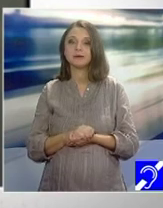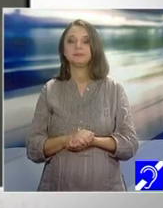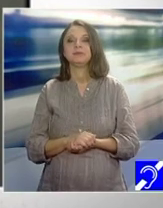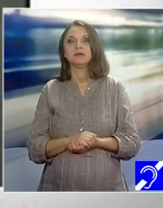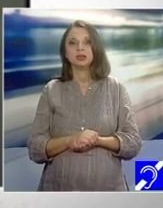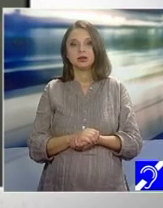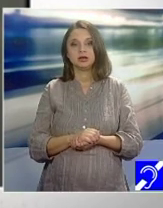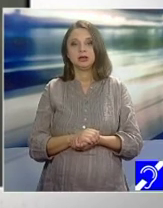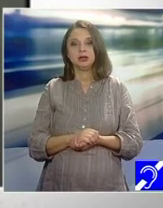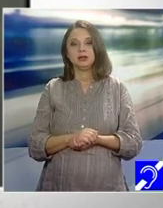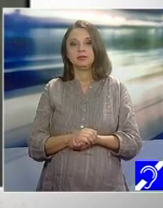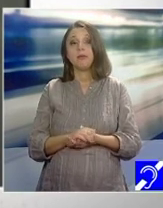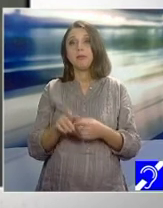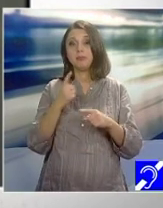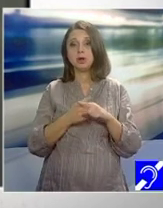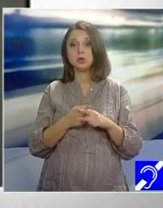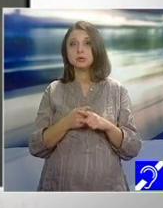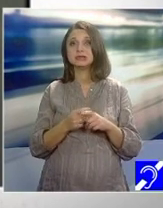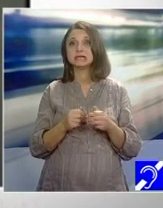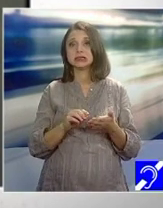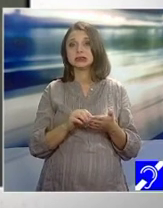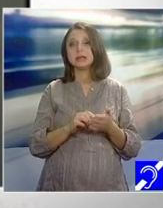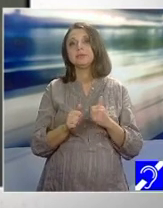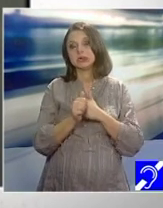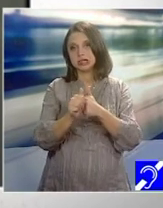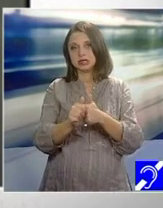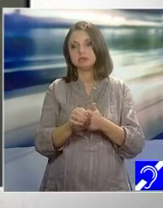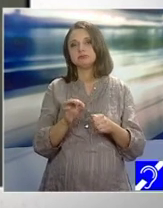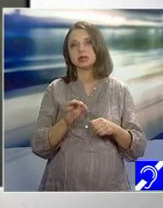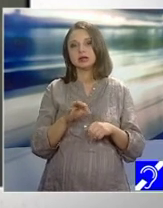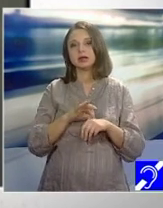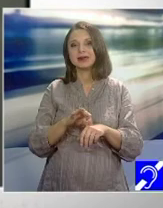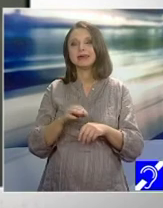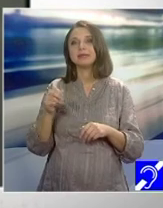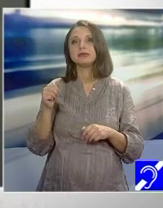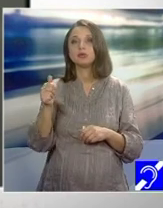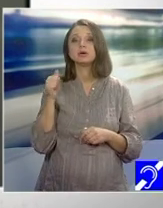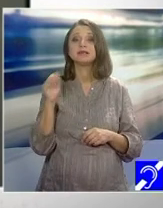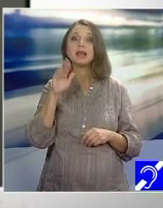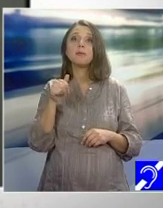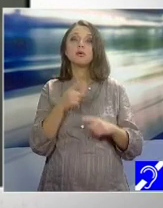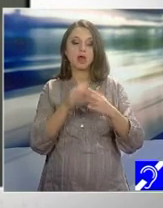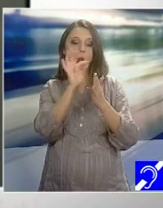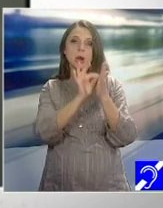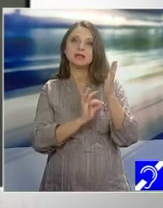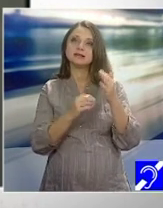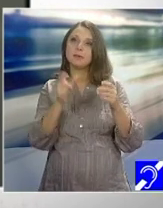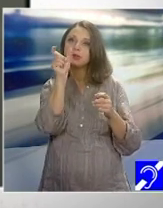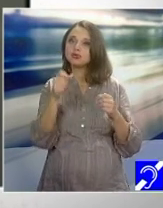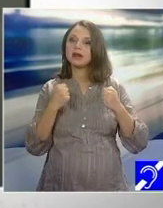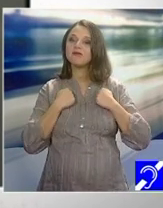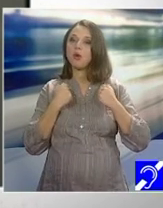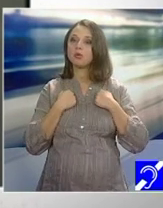Clujul, și pe lângă aceste ghiduri turistice au și lista voluntarilor care i-am format noi în cadrul celor